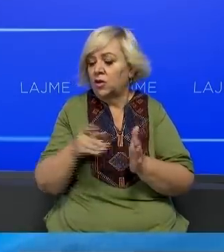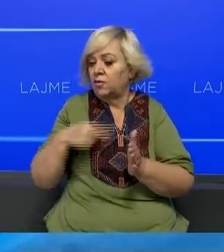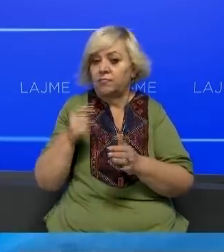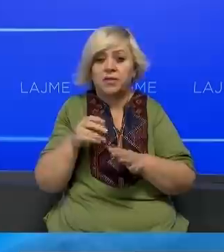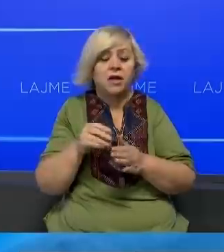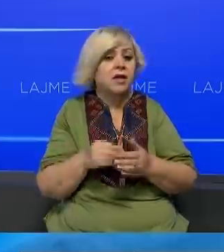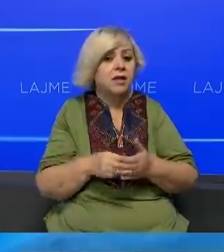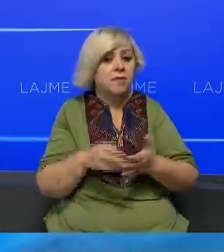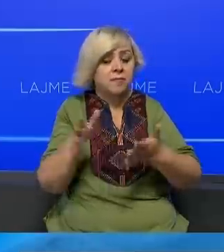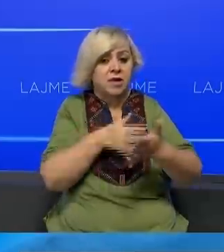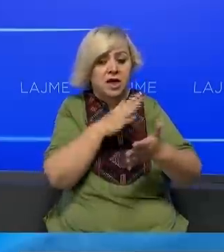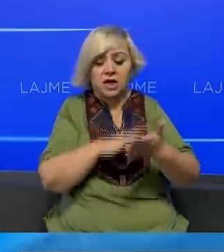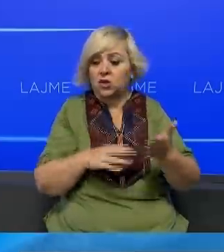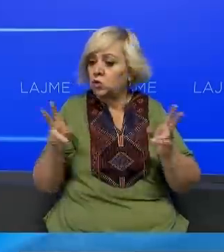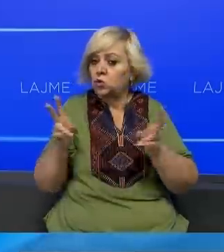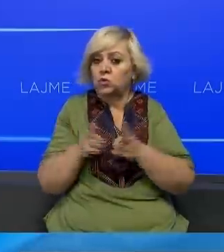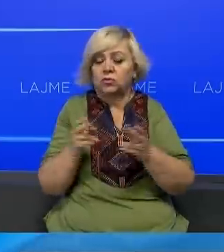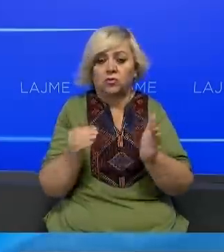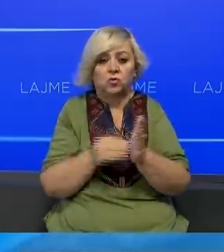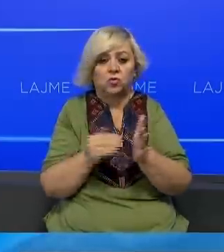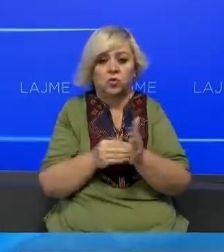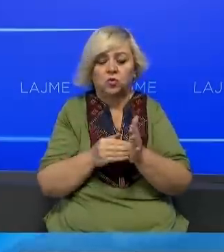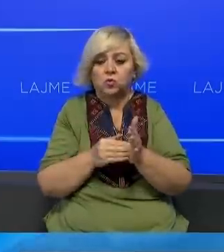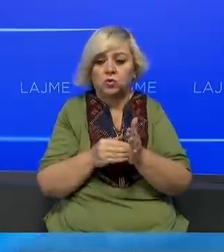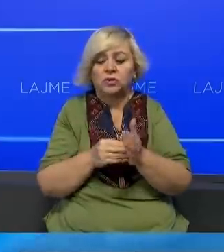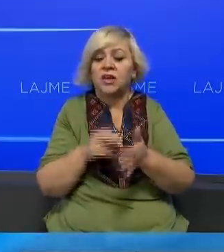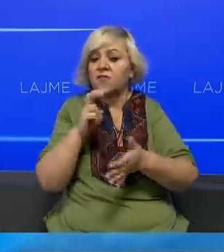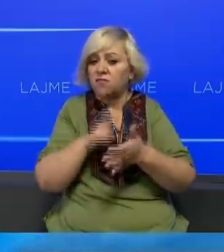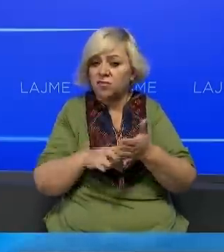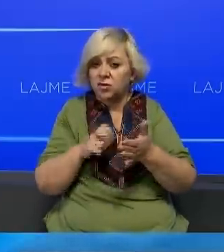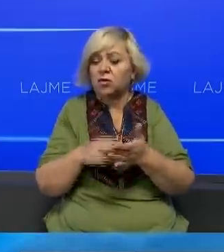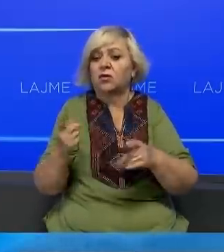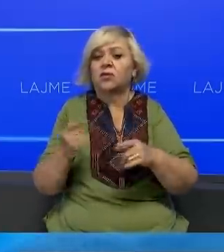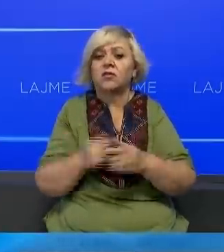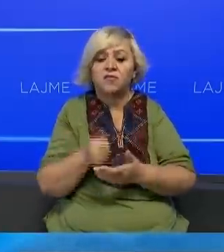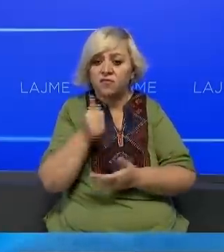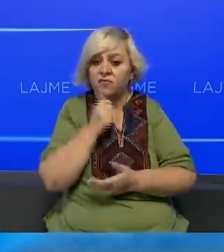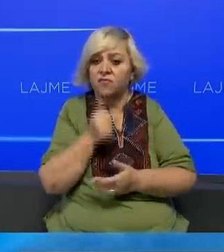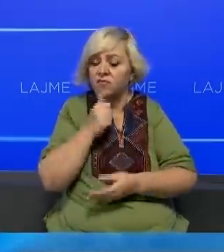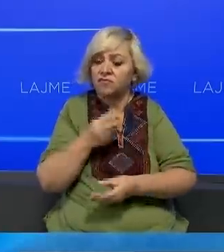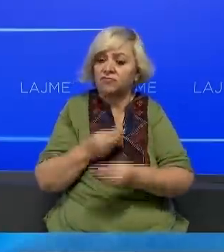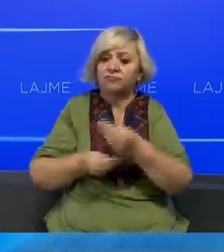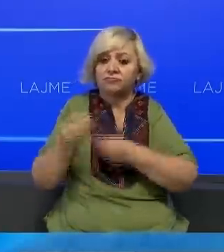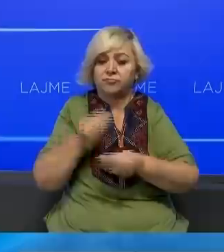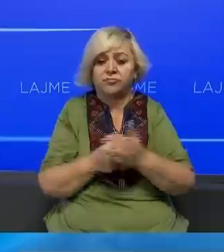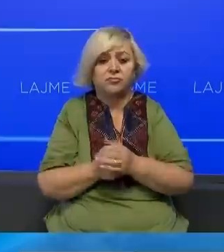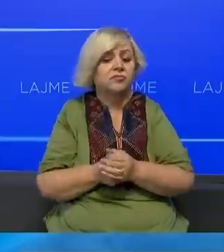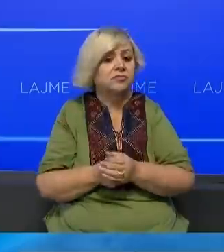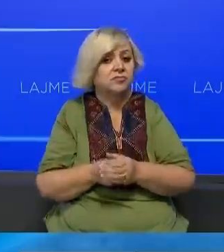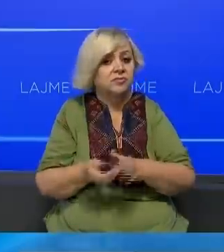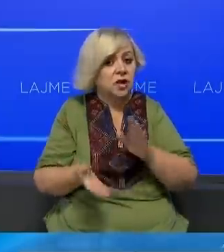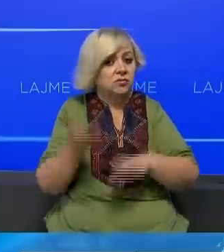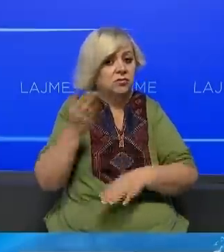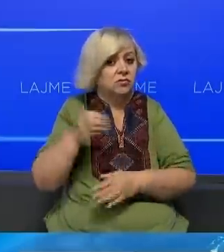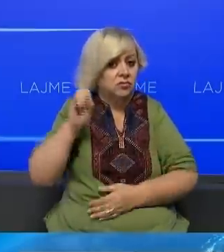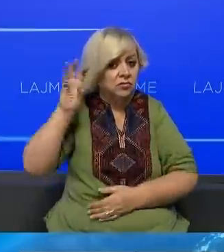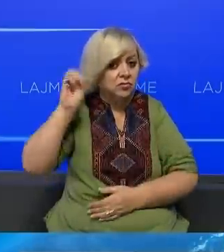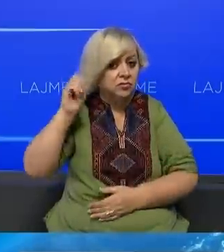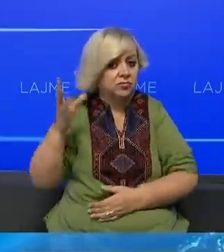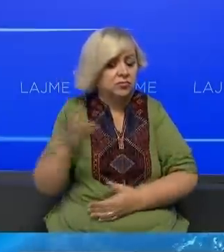plan afatshkurtër duhet të përdoren instrumente fiskale dhe financiare që të amortizohet rritja e pashmangshme çmimit të